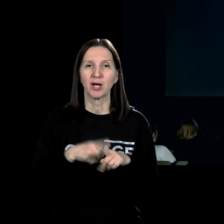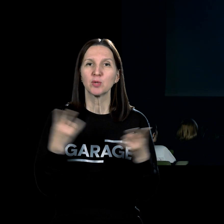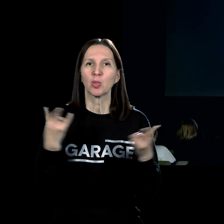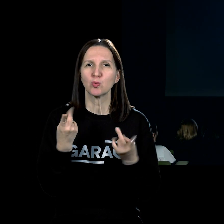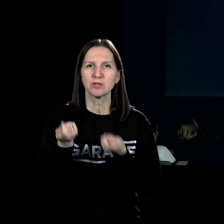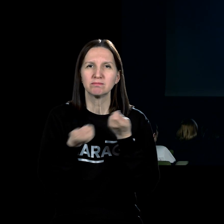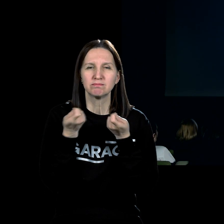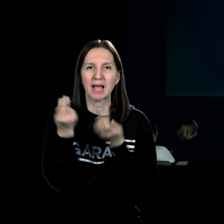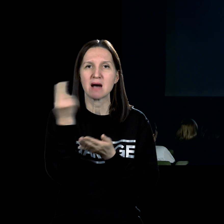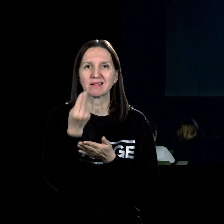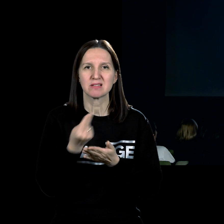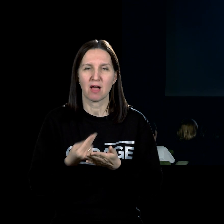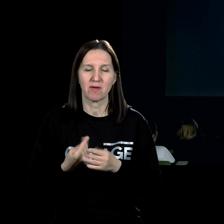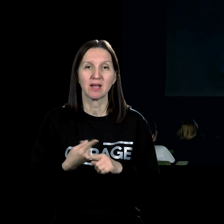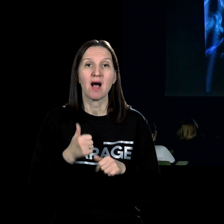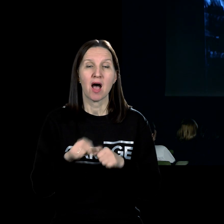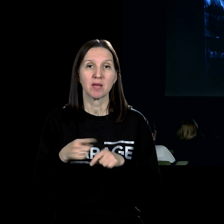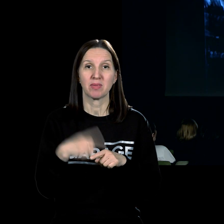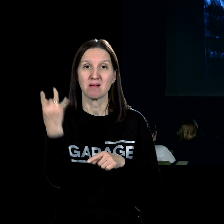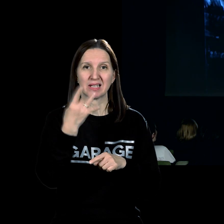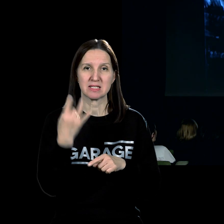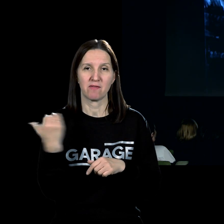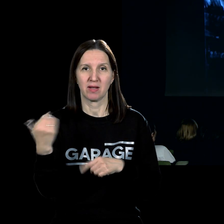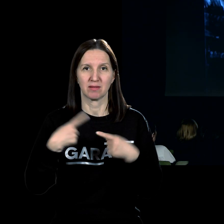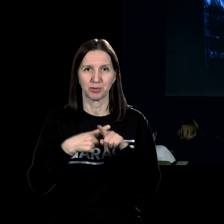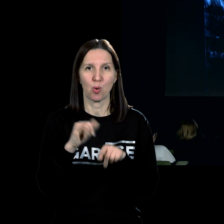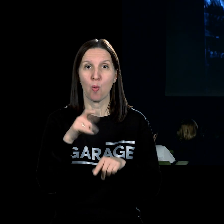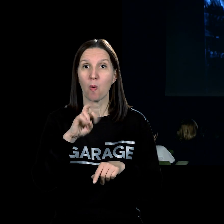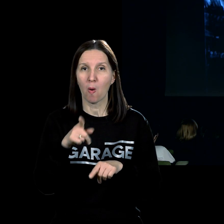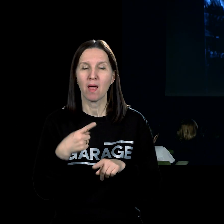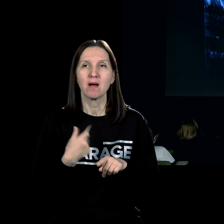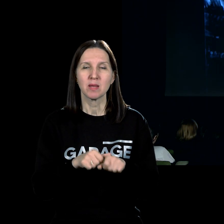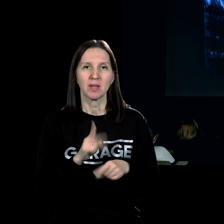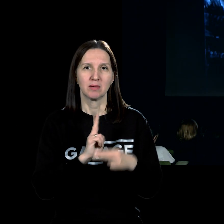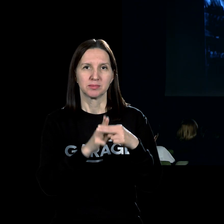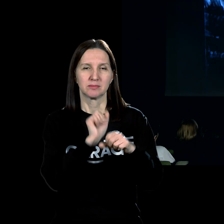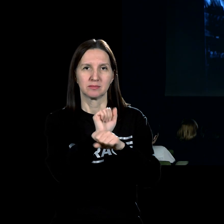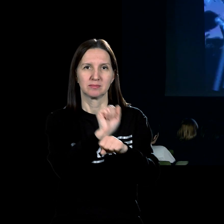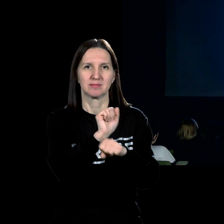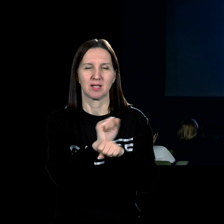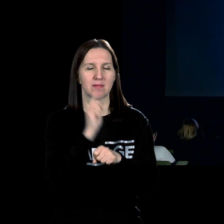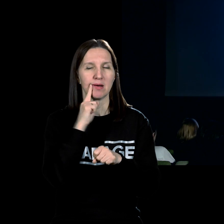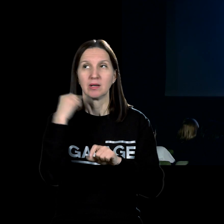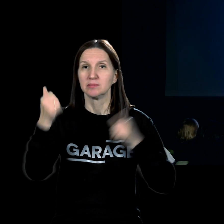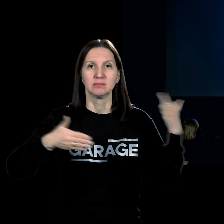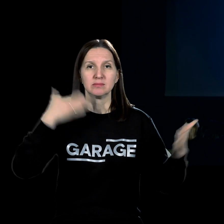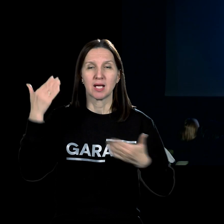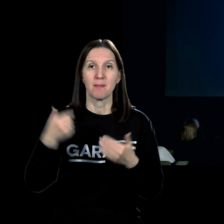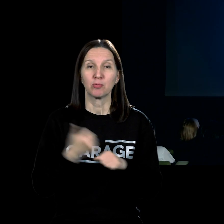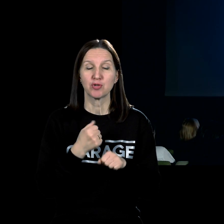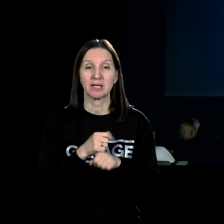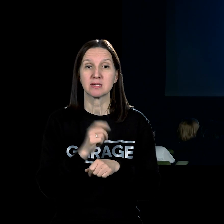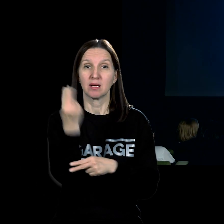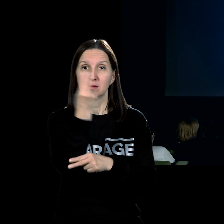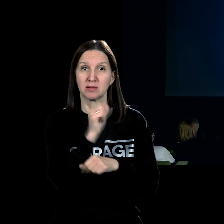что может замедлить этот бесконечный поток образов, в котором мы живем. Это то, что может позволить нам всмотреться в него. Если во